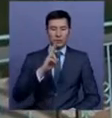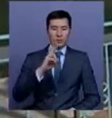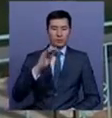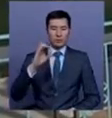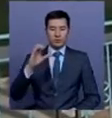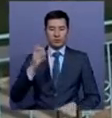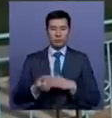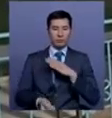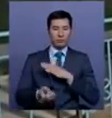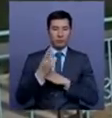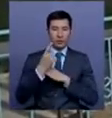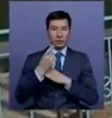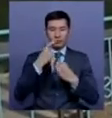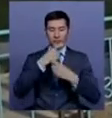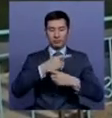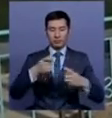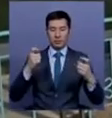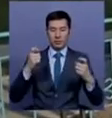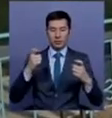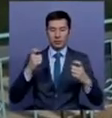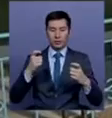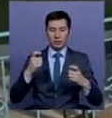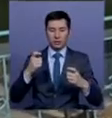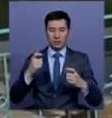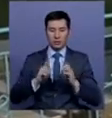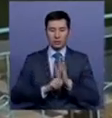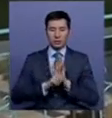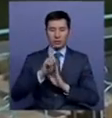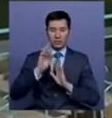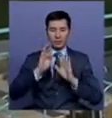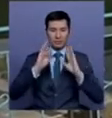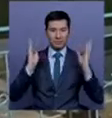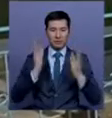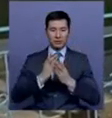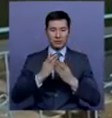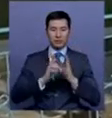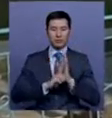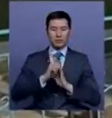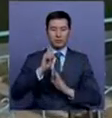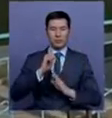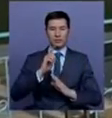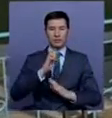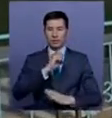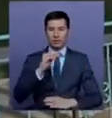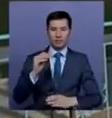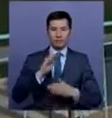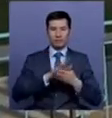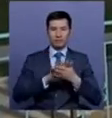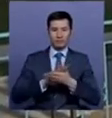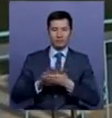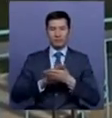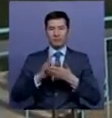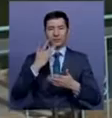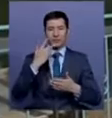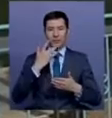коронавирусы шықты дегеннен бастап жатақханада карантин жарияланды. Содан бері бізде дезинфекция күнделікті апайлар күнделікті